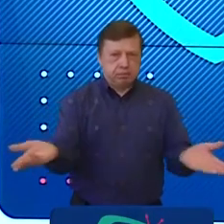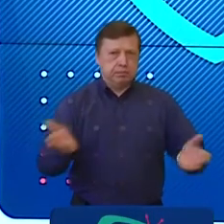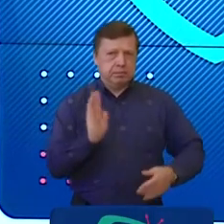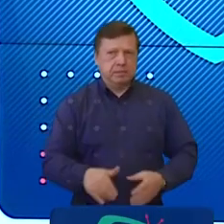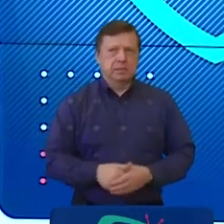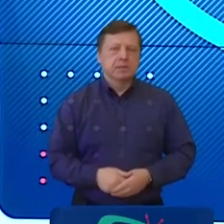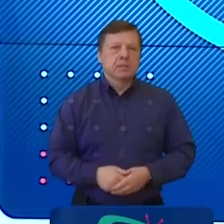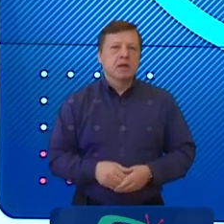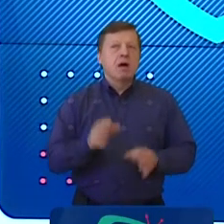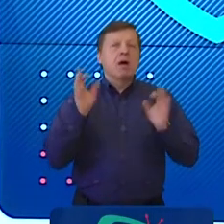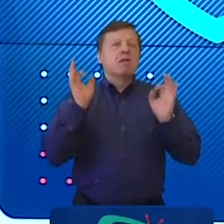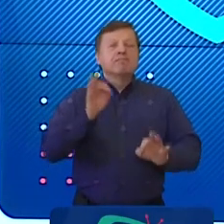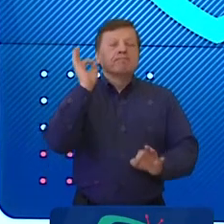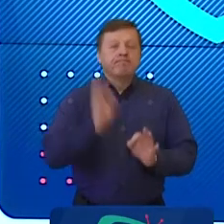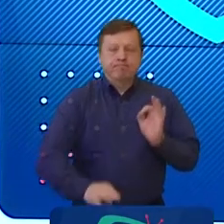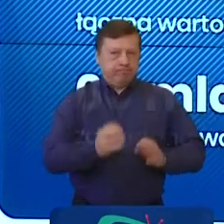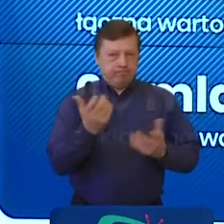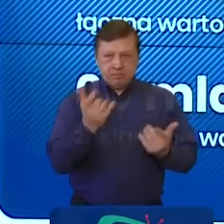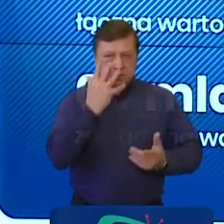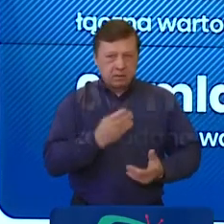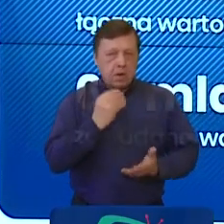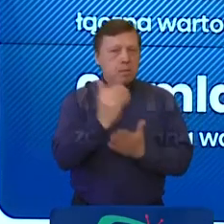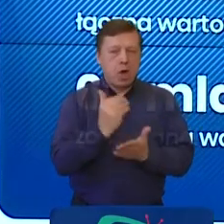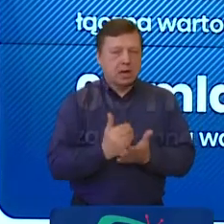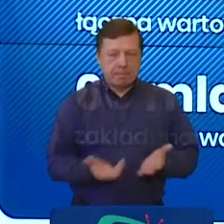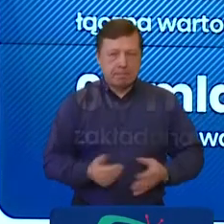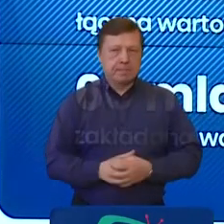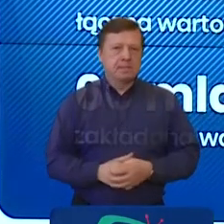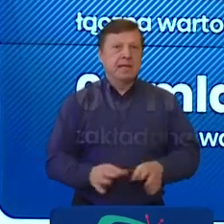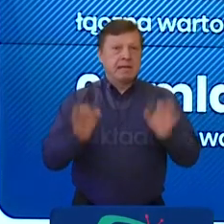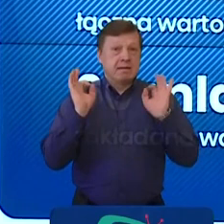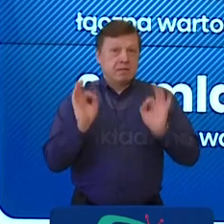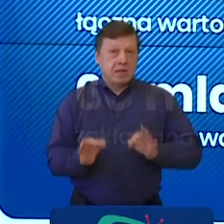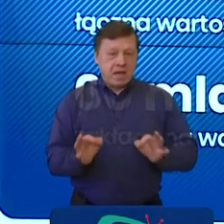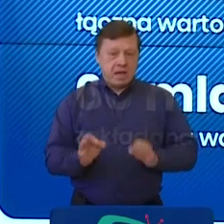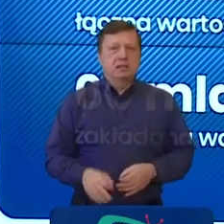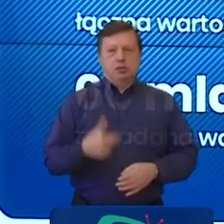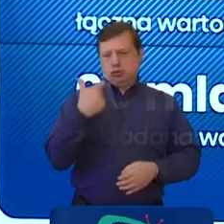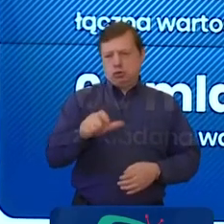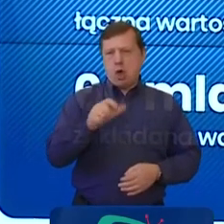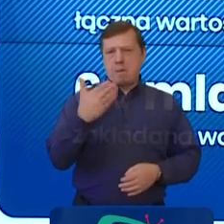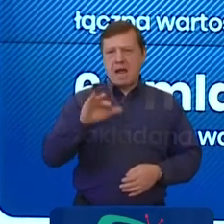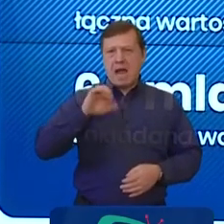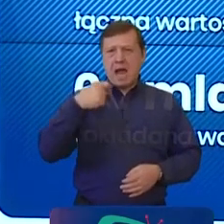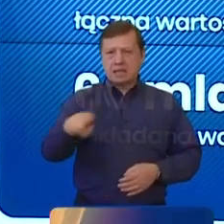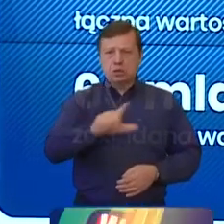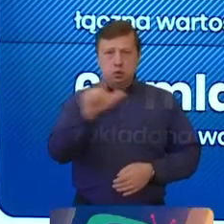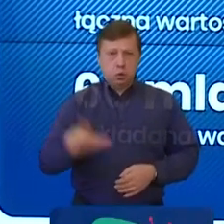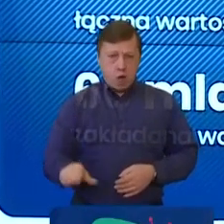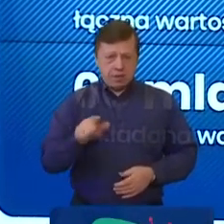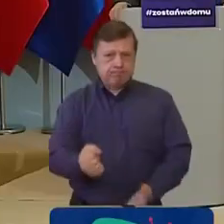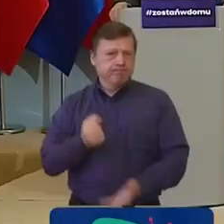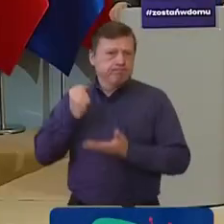Teraz sedno naszego programu. Sedno naszego programu to już teraz co najmniej 100 miliardów złotych